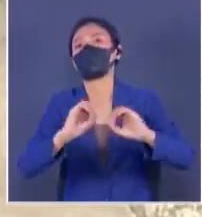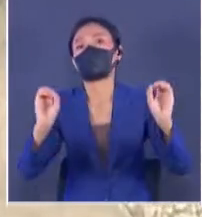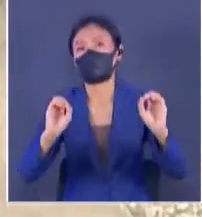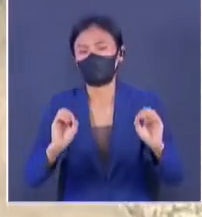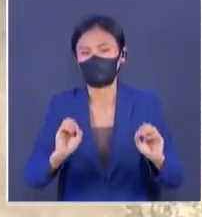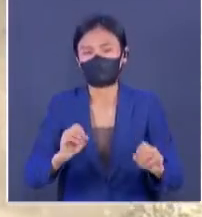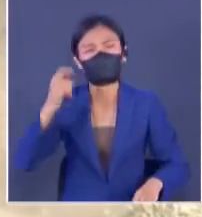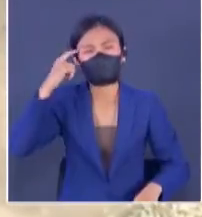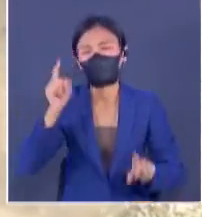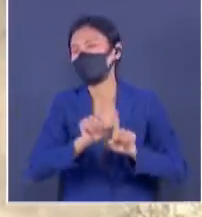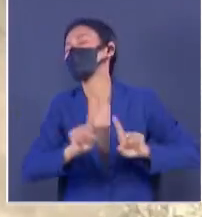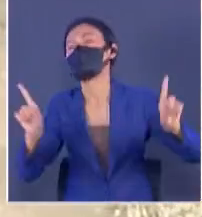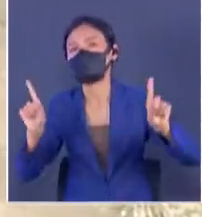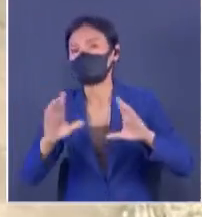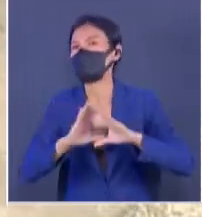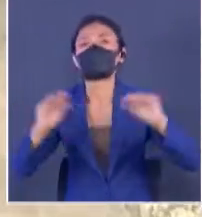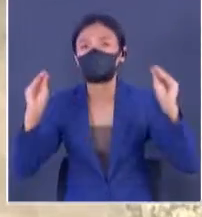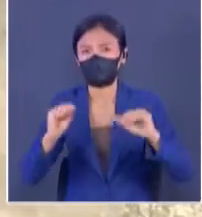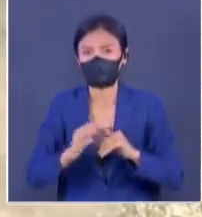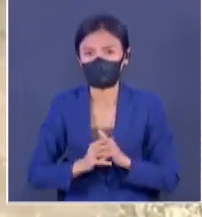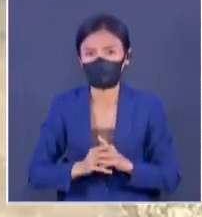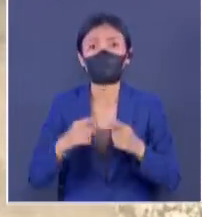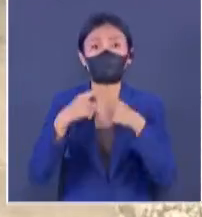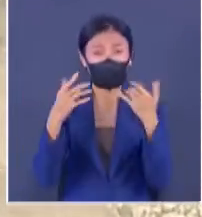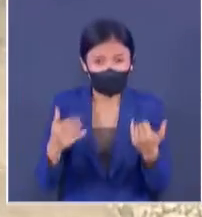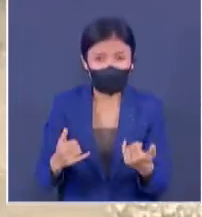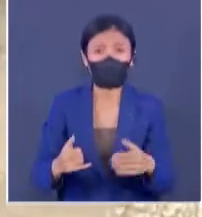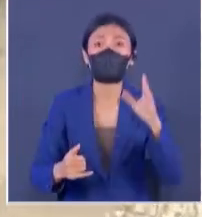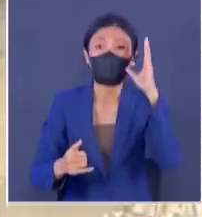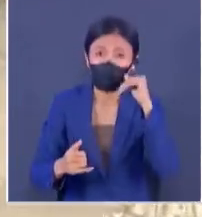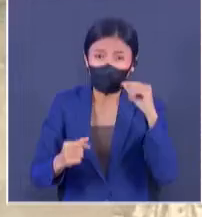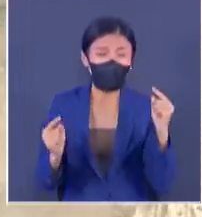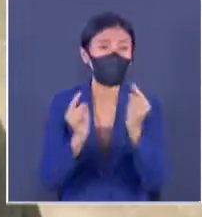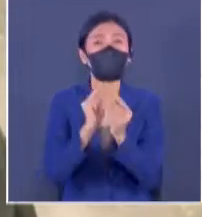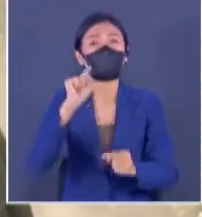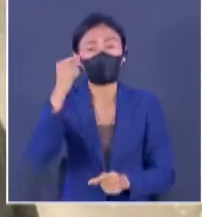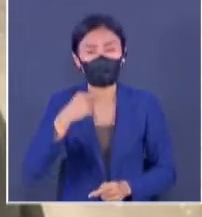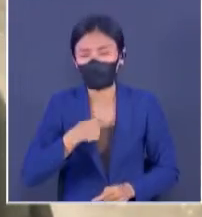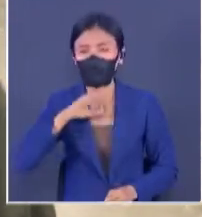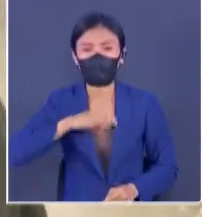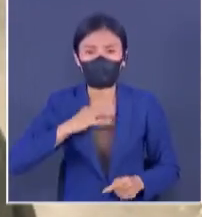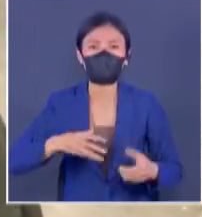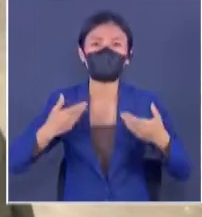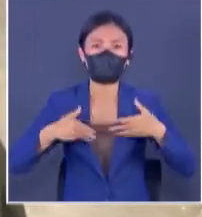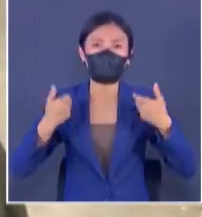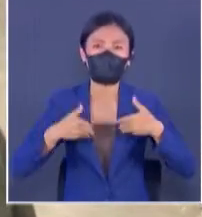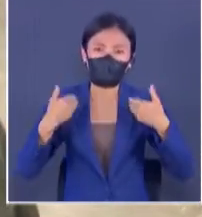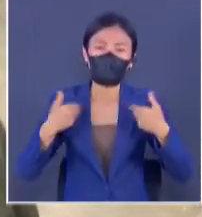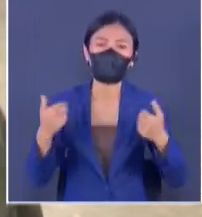บเนี้ยหนูไม่คิดว่าจะได้เจอหน้าพ่ออีกแบบเนี้ยแกกลับมาก็ดี